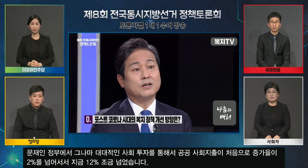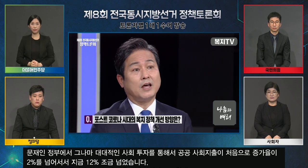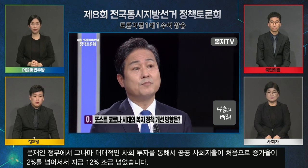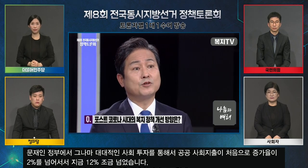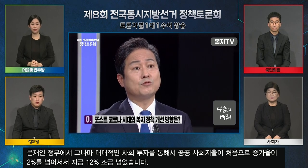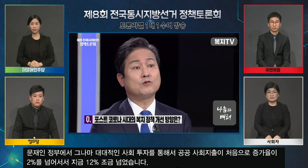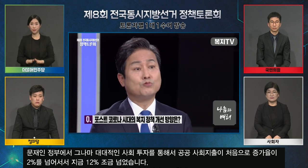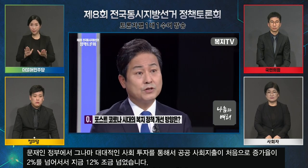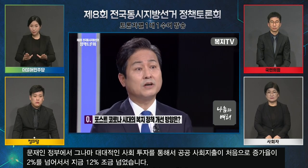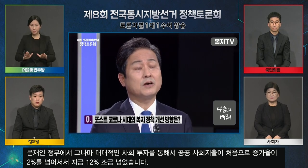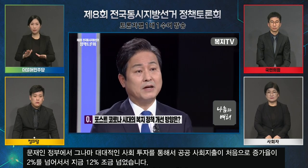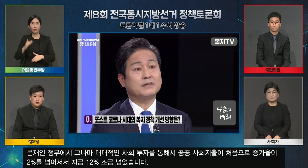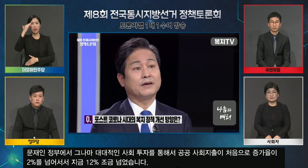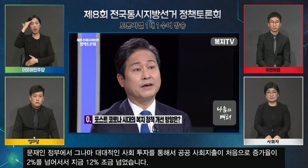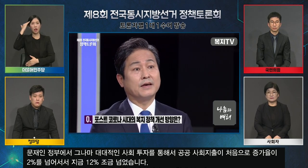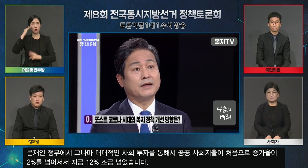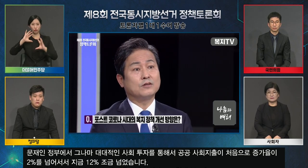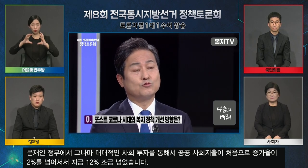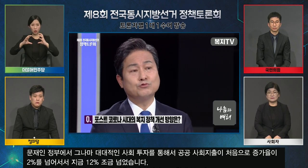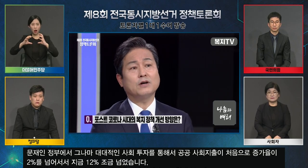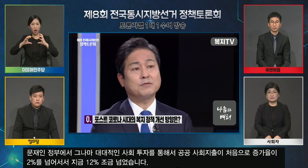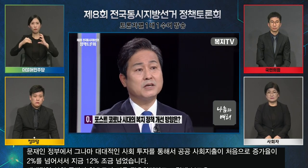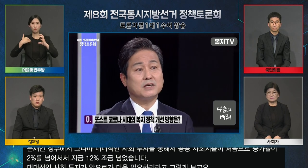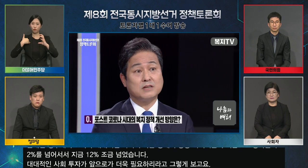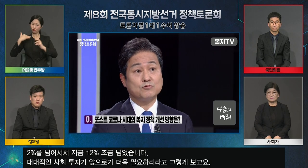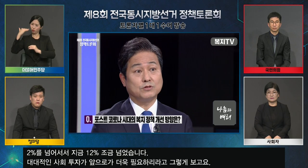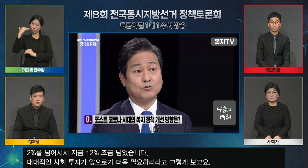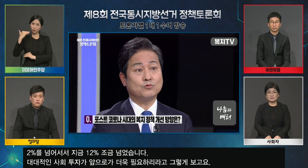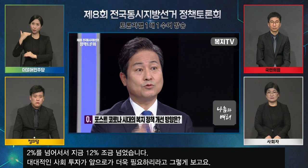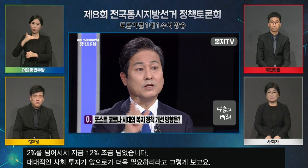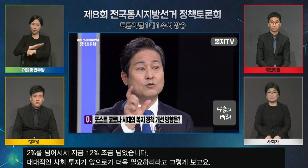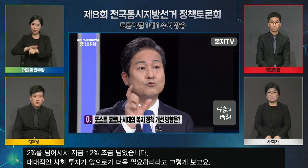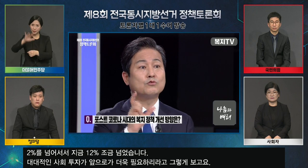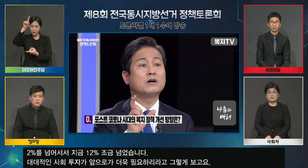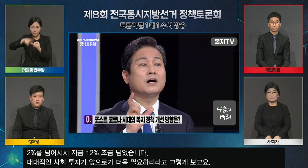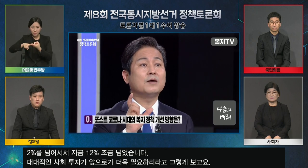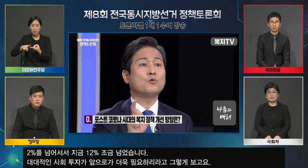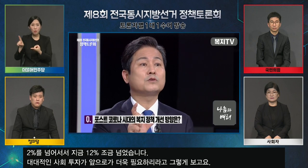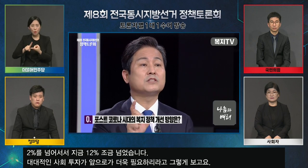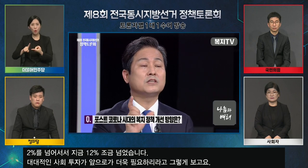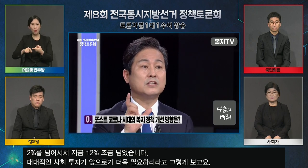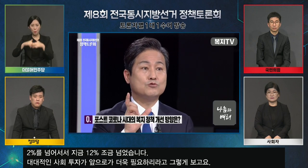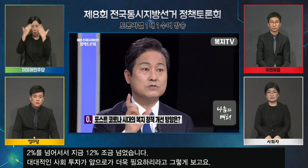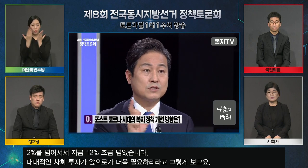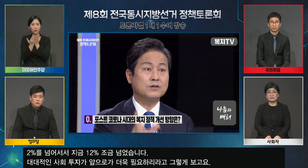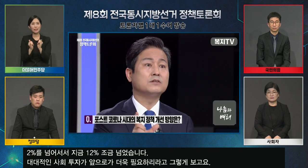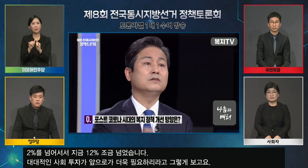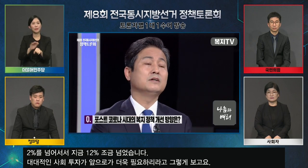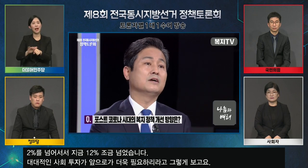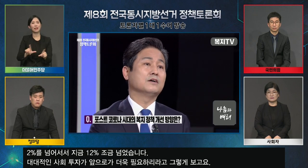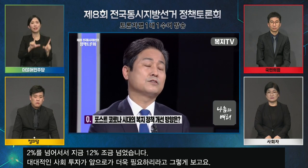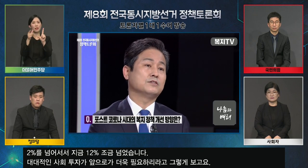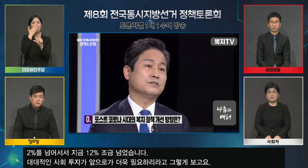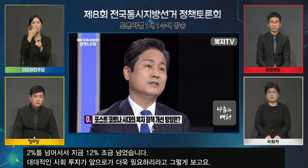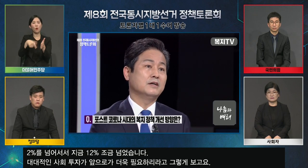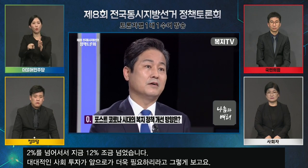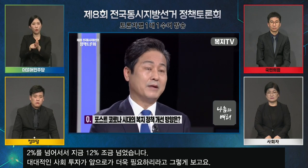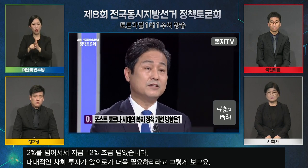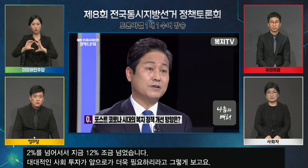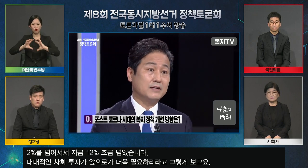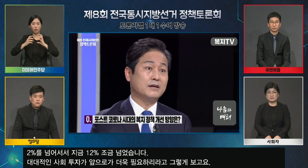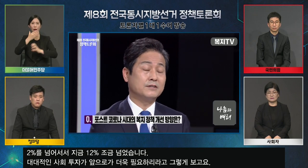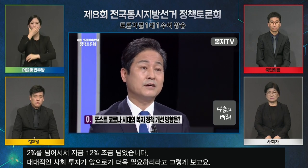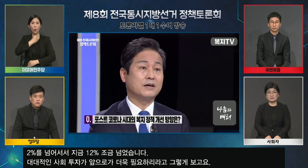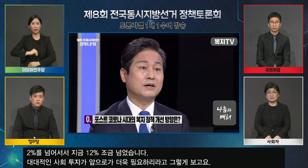대한민국 국격에 맞게 누구나 함께 잘 살 수 있도록 국가복지기준선을 저희들은